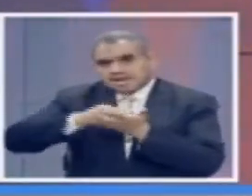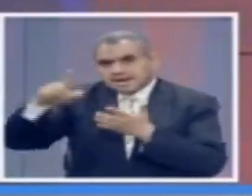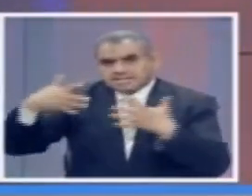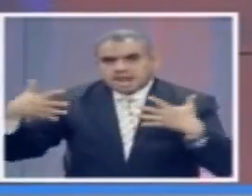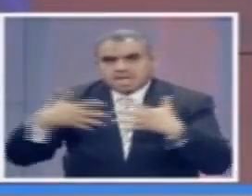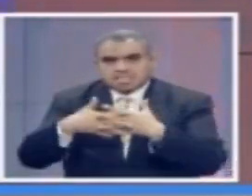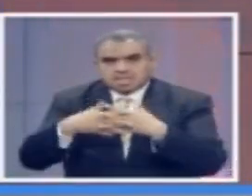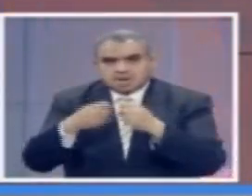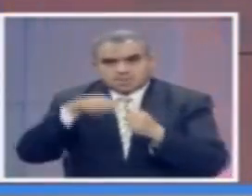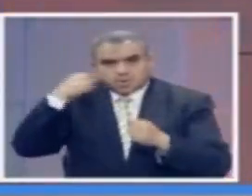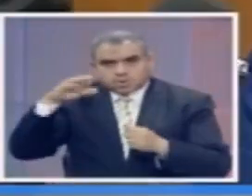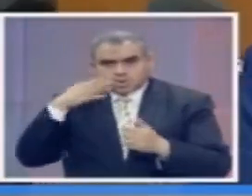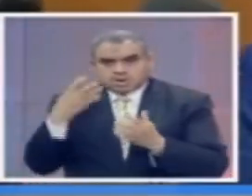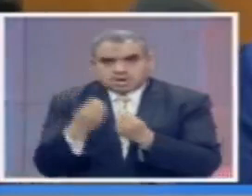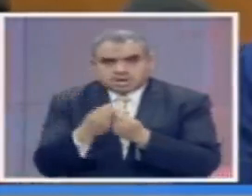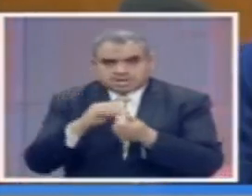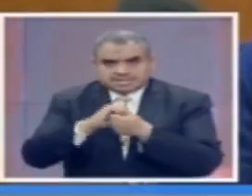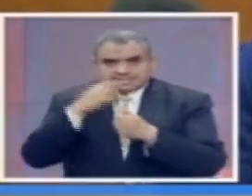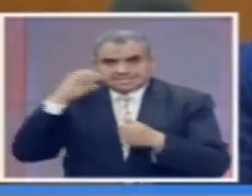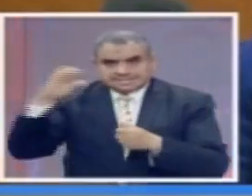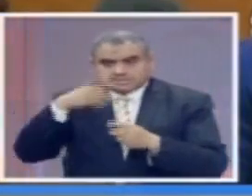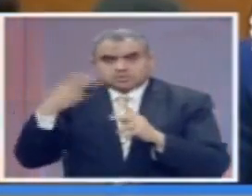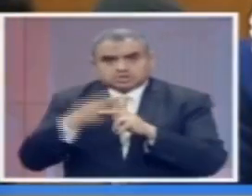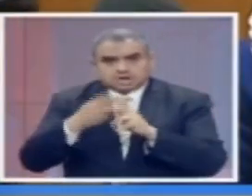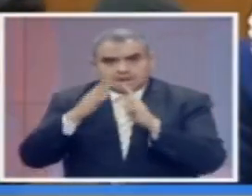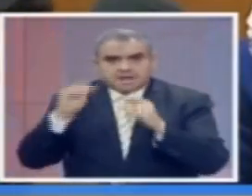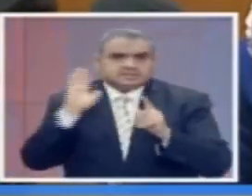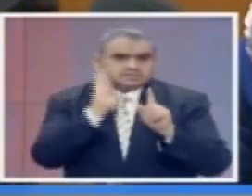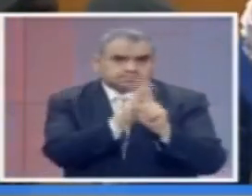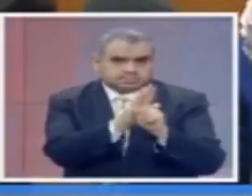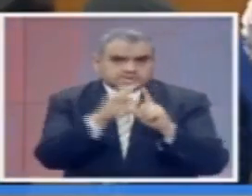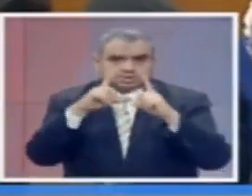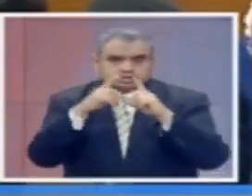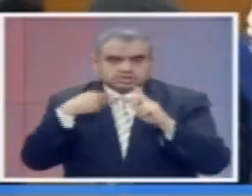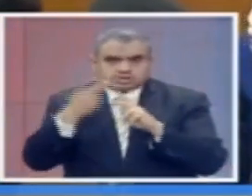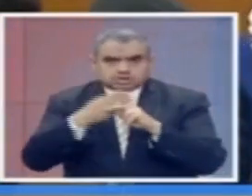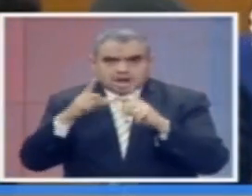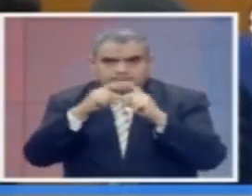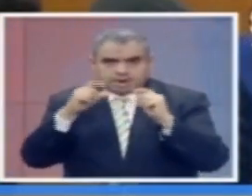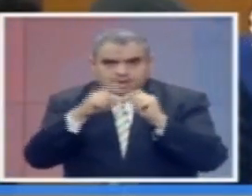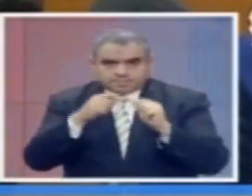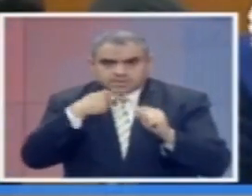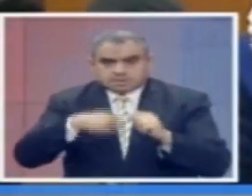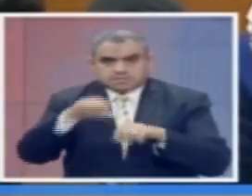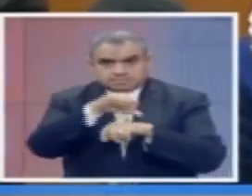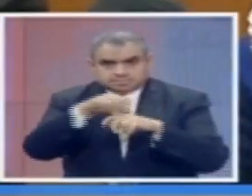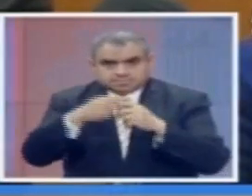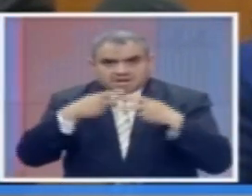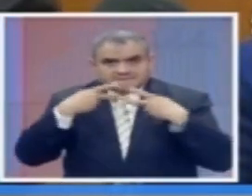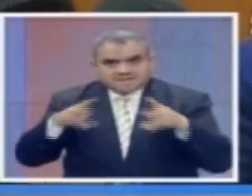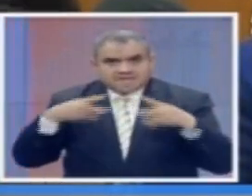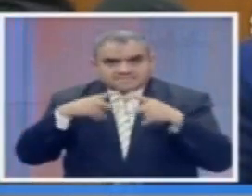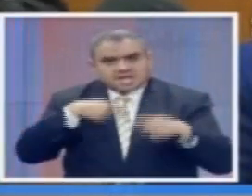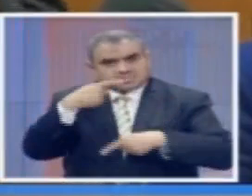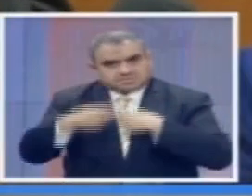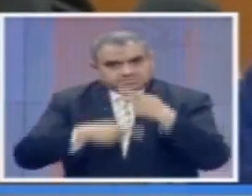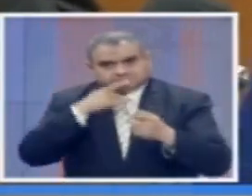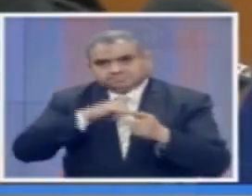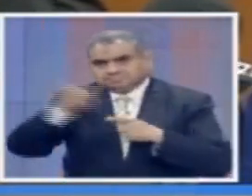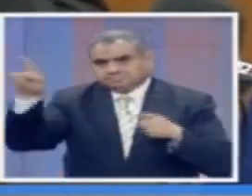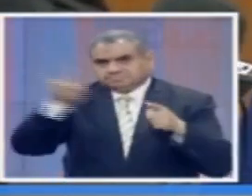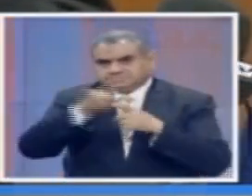الفتاح السيسي والشعب المصري إلى الشعب اللبناني الشقيق. وأضافت وزيرة الصحة أنه سيستمر فتح الجسر الجوي بين